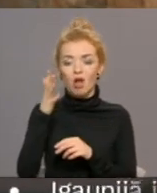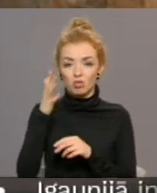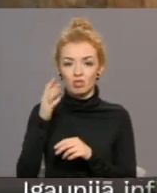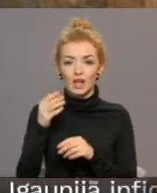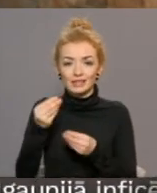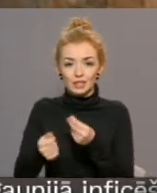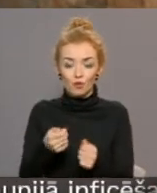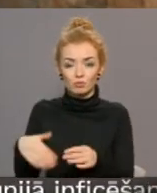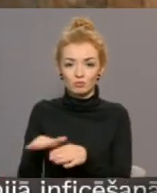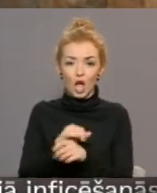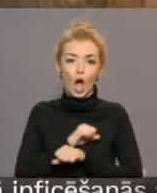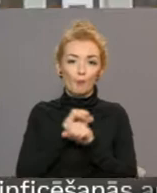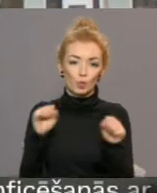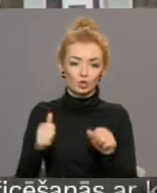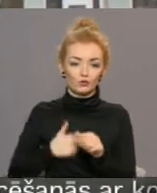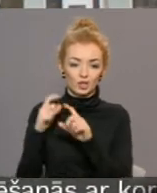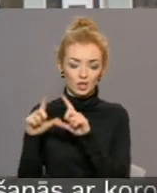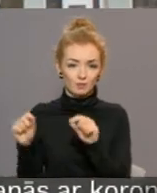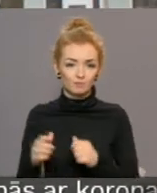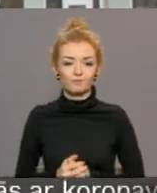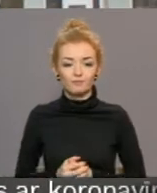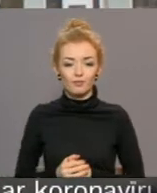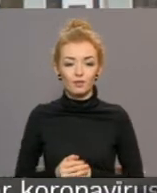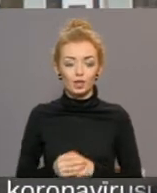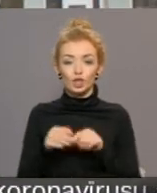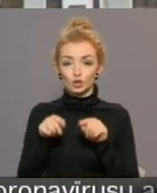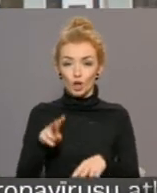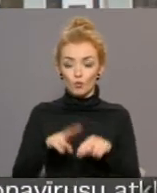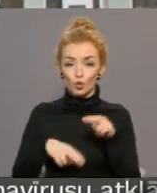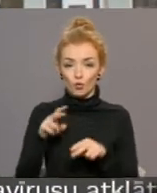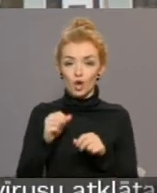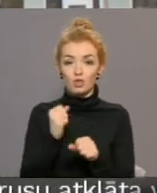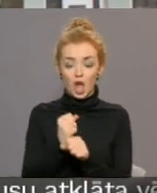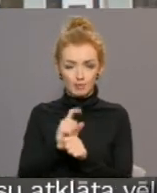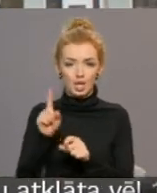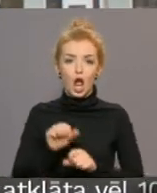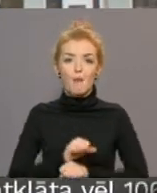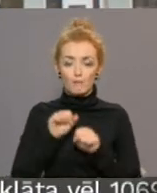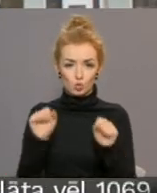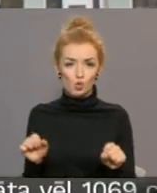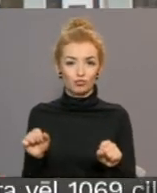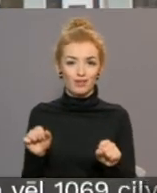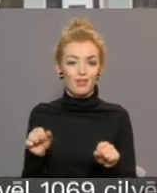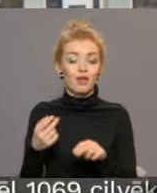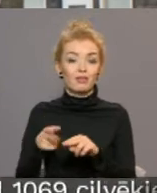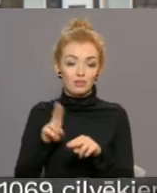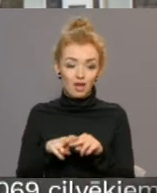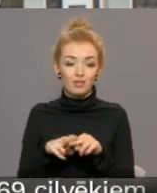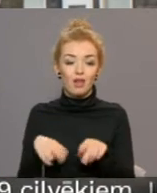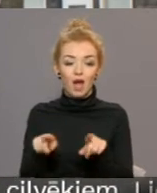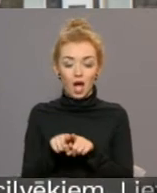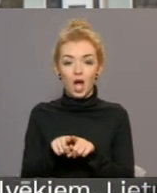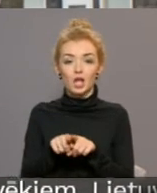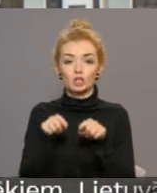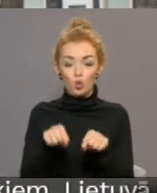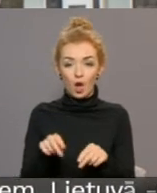visticamāk seks apdrošinātājs. Arī šajā gadījumā šie būvdarbi ir apdrošināti, līdz ar to, visticamāk, ka arī šo